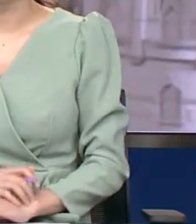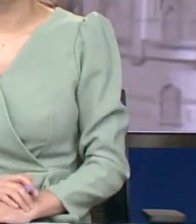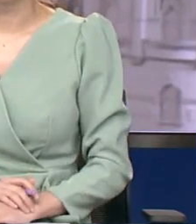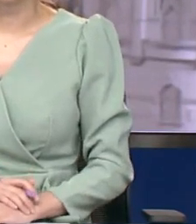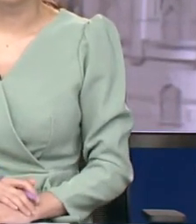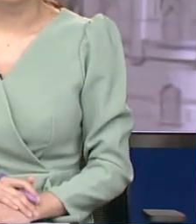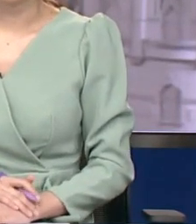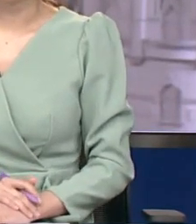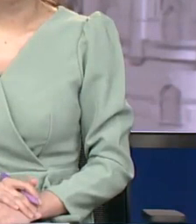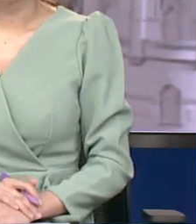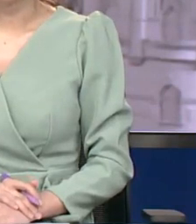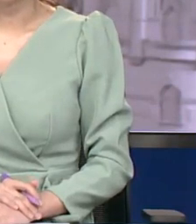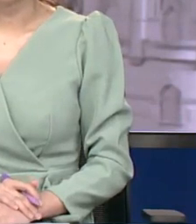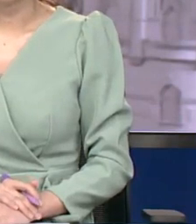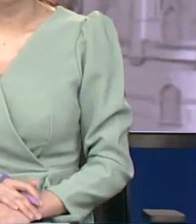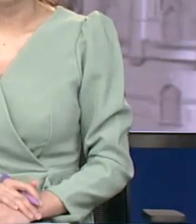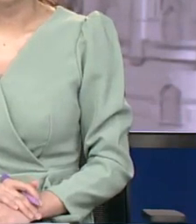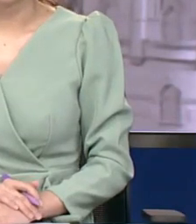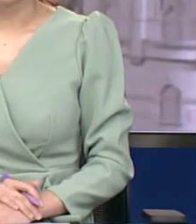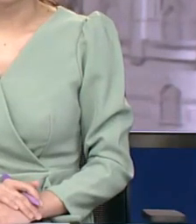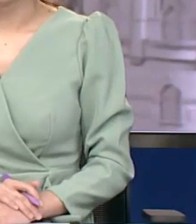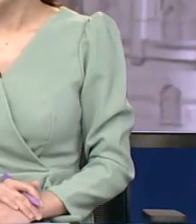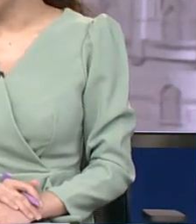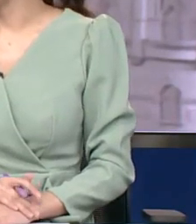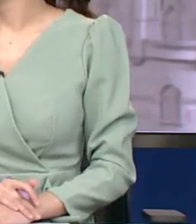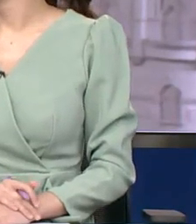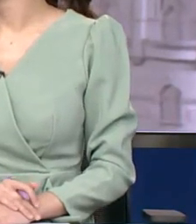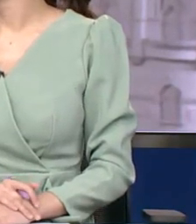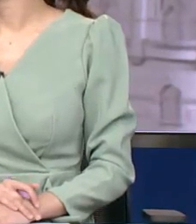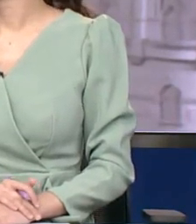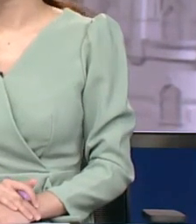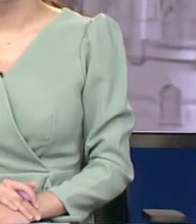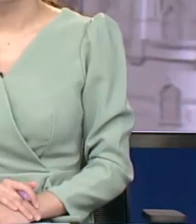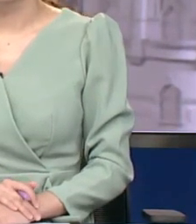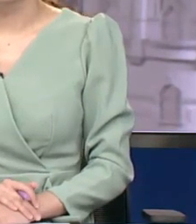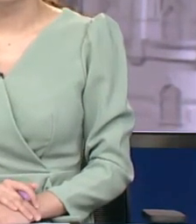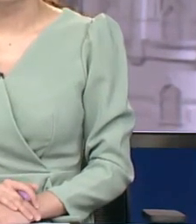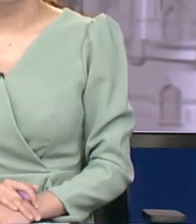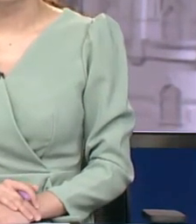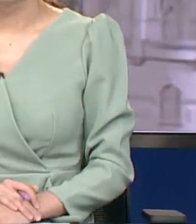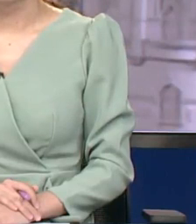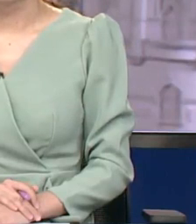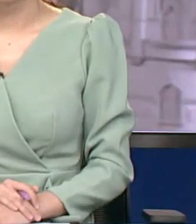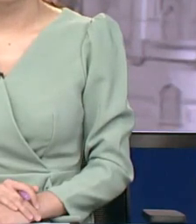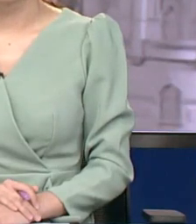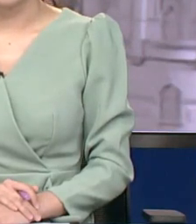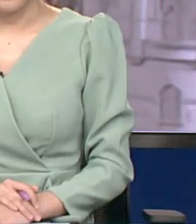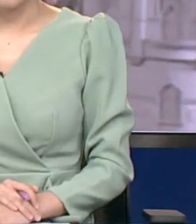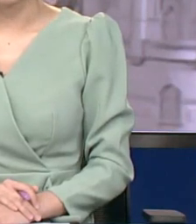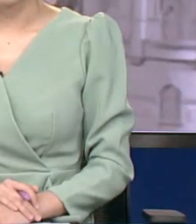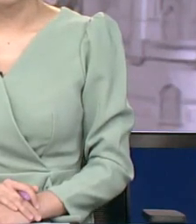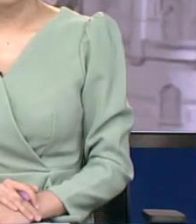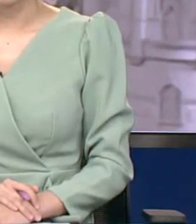ว่ายังไม่ชัดเจนเลยนะครับว่าประเทศไทยของเราจะมีนายกวันไหนแล้วการจัดตั้งรัฐบาลเนี่ยจะออกมาในหน้าไหนอย่างไร